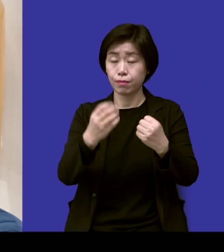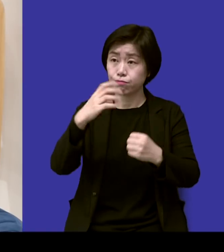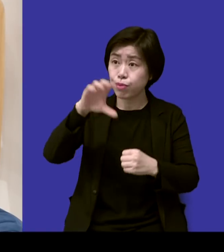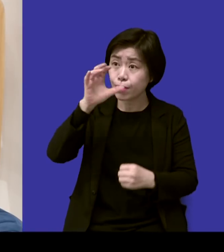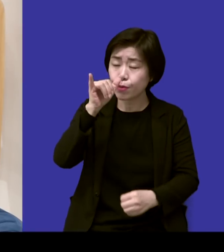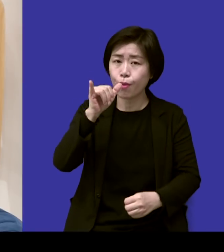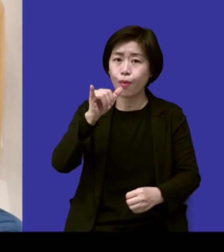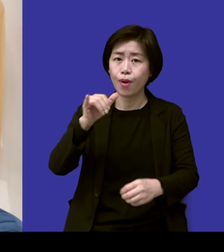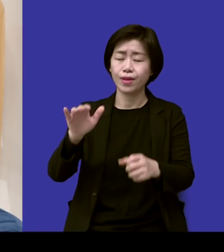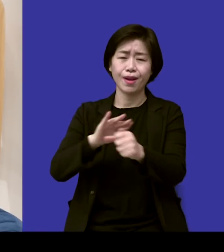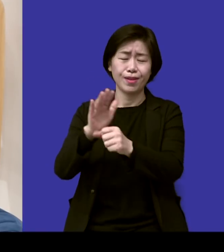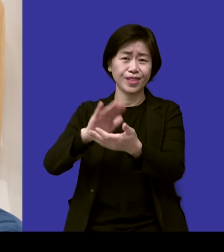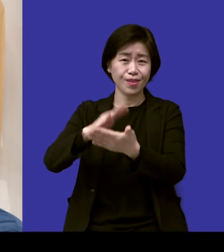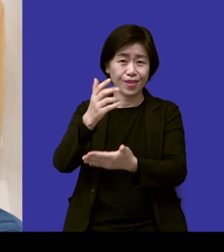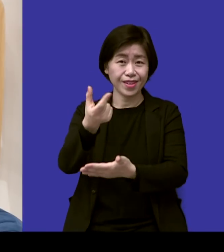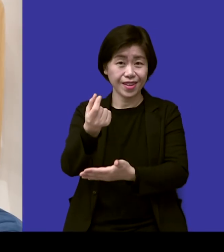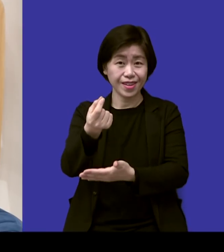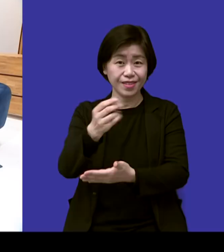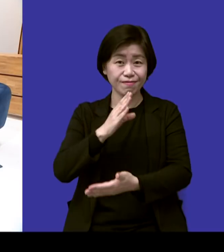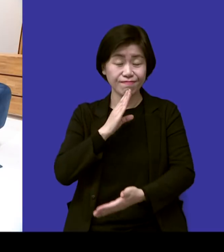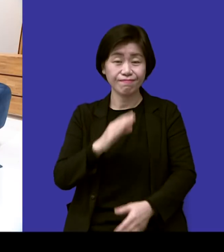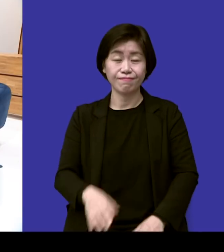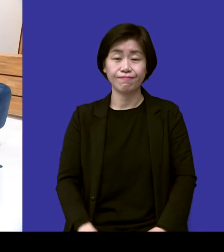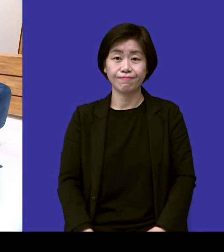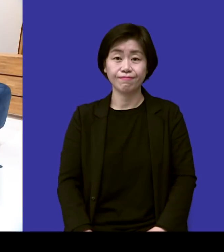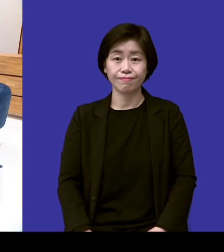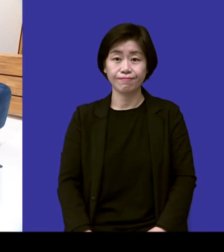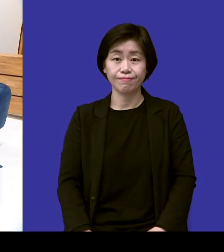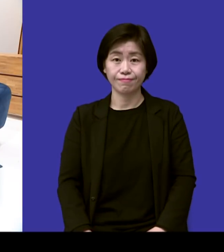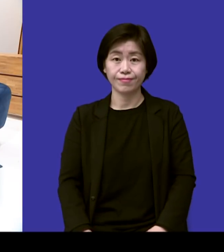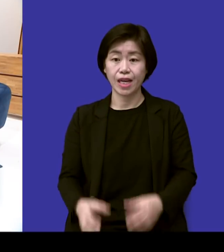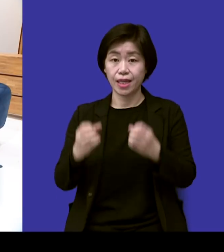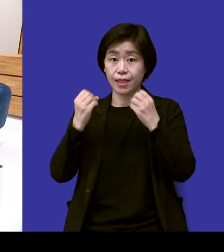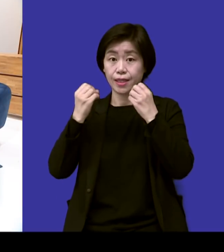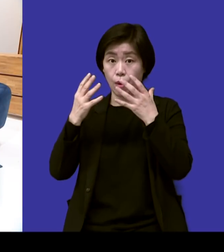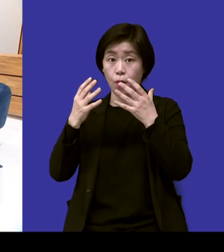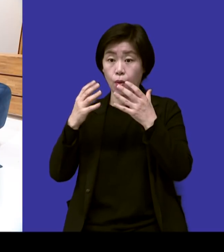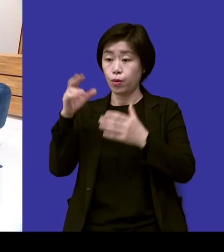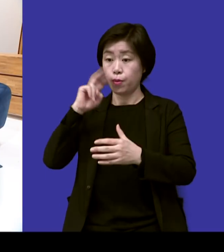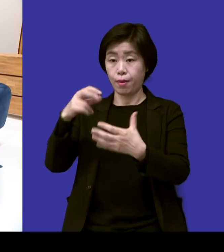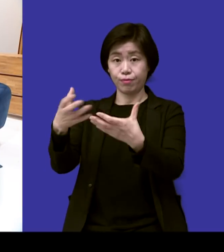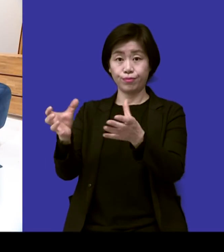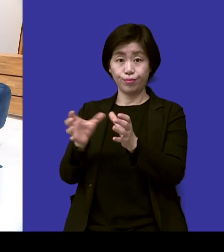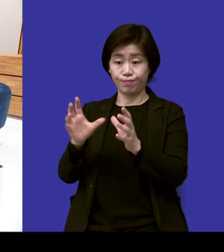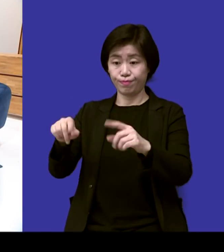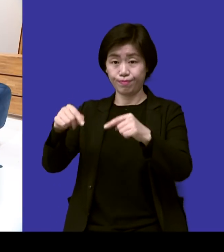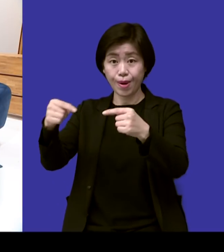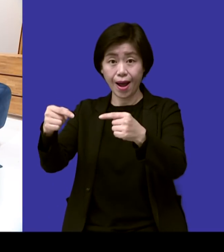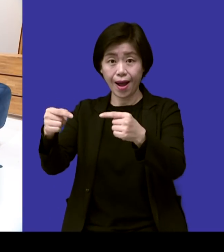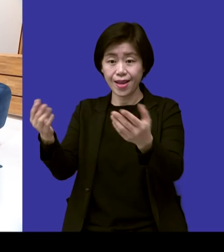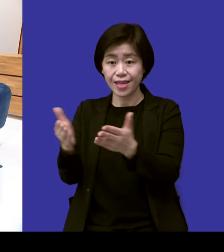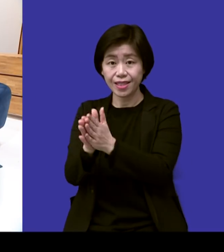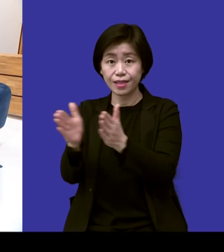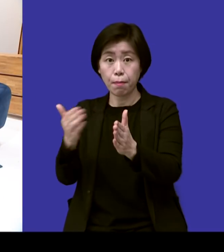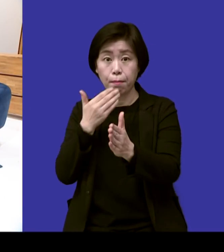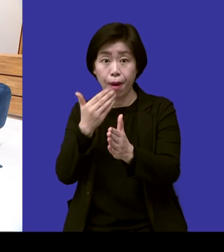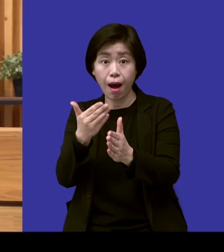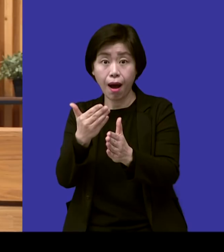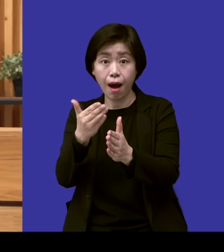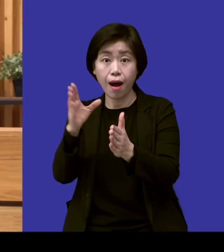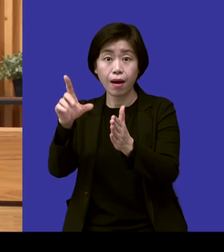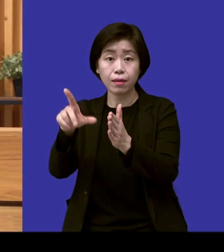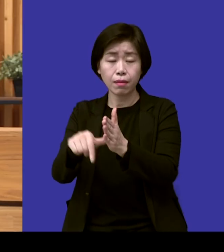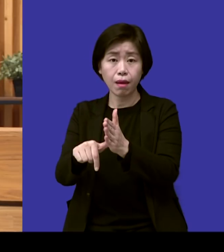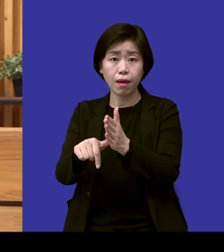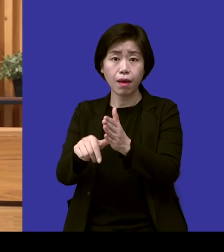유난히 조카를 사랑하시는 게 많이 보였었는데 좀 새로운 그룹에서 데뷔할 수 있는 기회가 있었는데 조카 때문에 포기하셨다는 이야기를